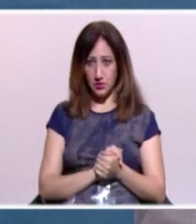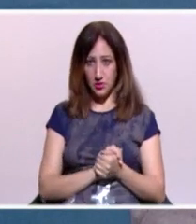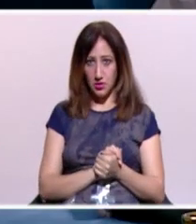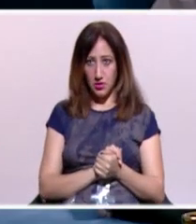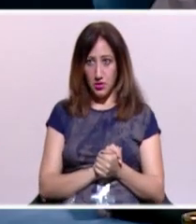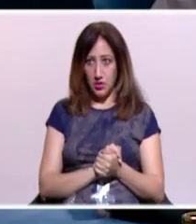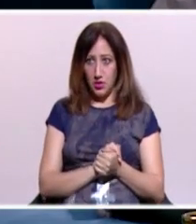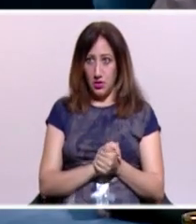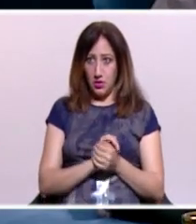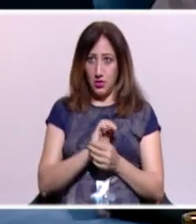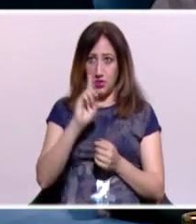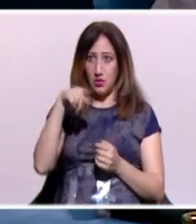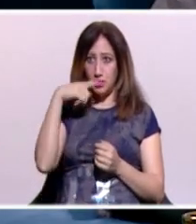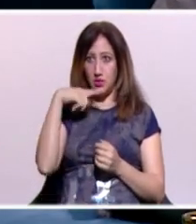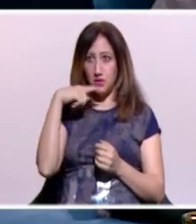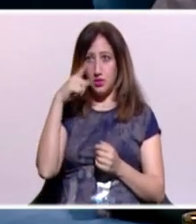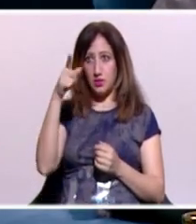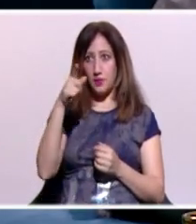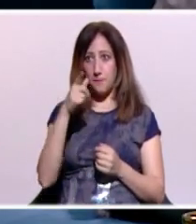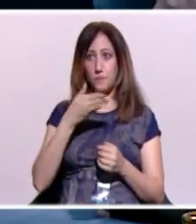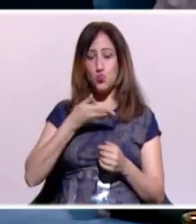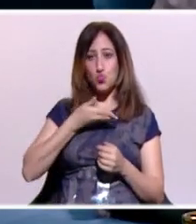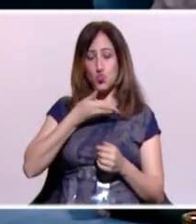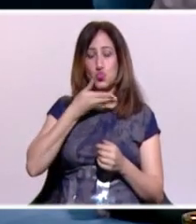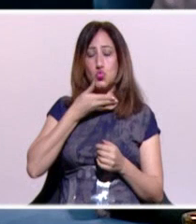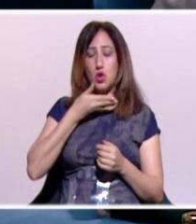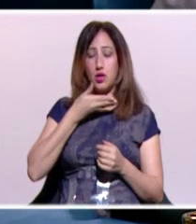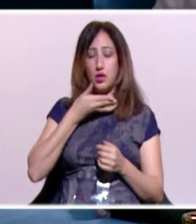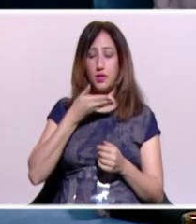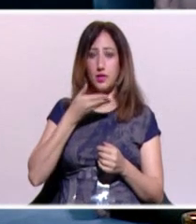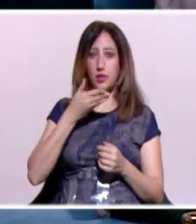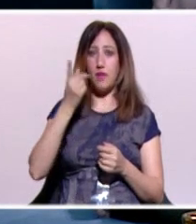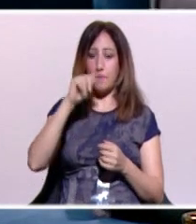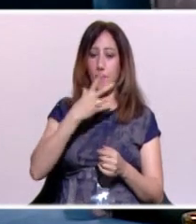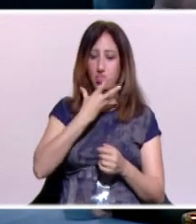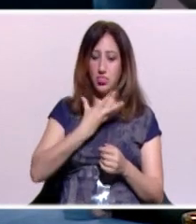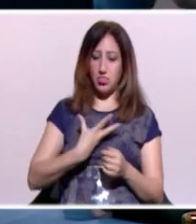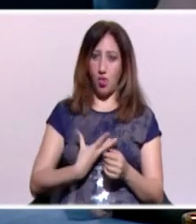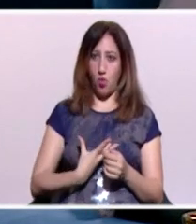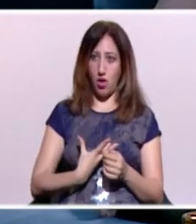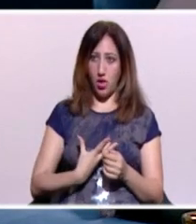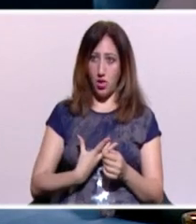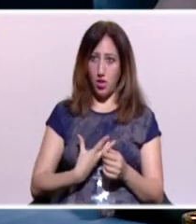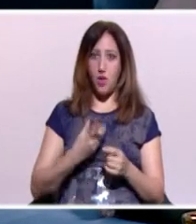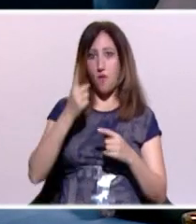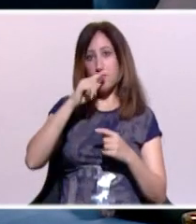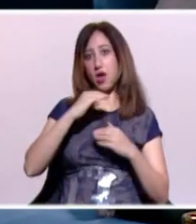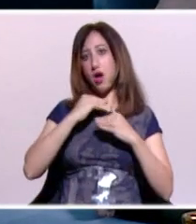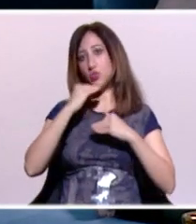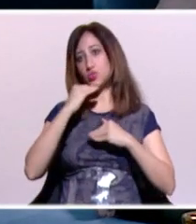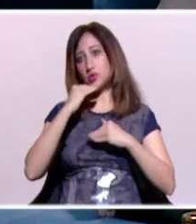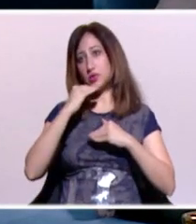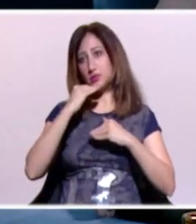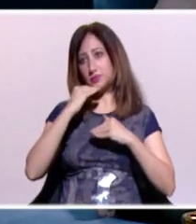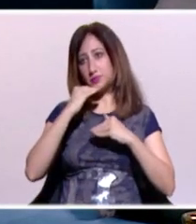تقريبا الثابته، كان دقني اقصر من كده حاجه بسيطه قوي. في مرحله طولت اكتر، وكان في مرحله اقصر كنا بنتحايل